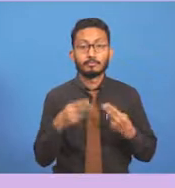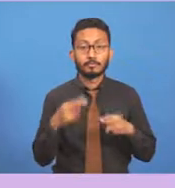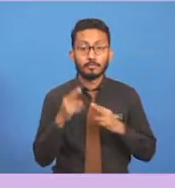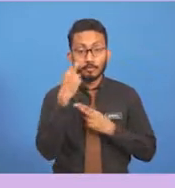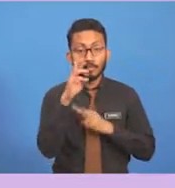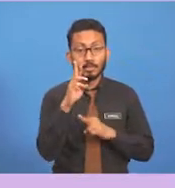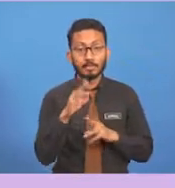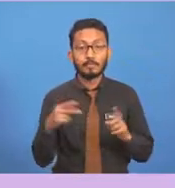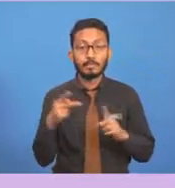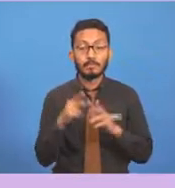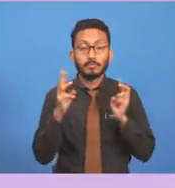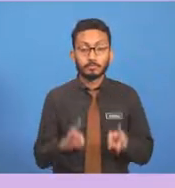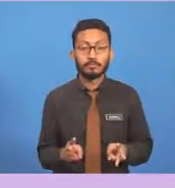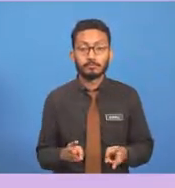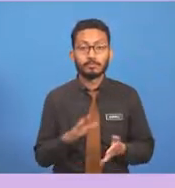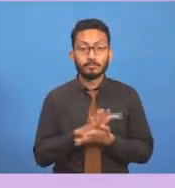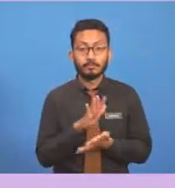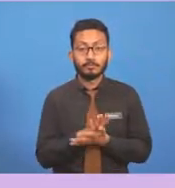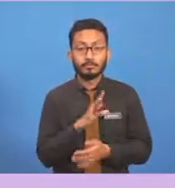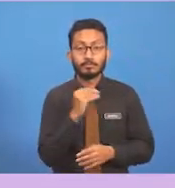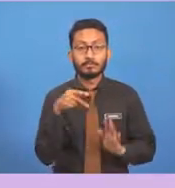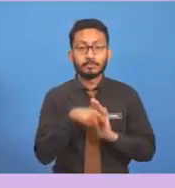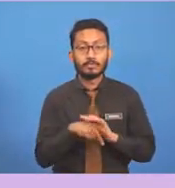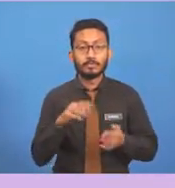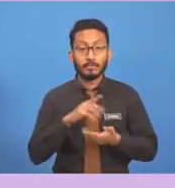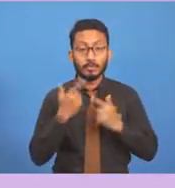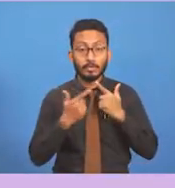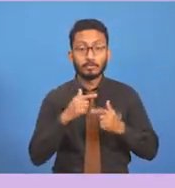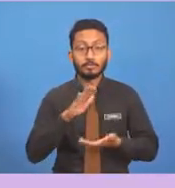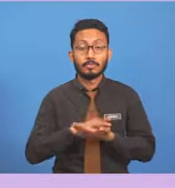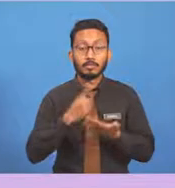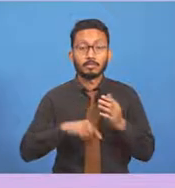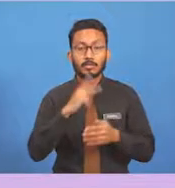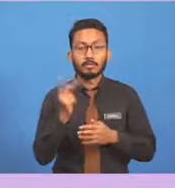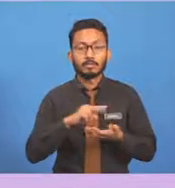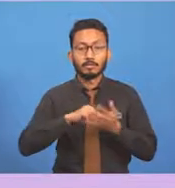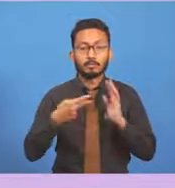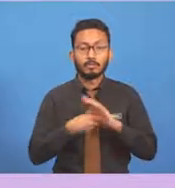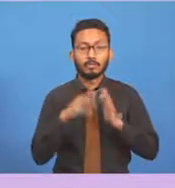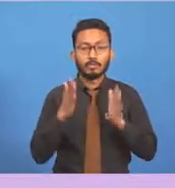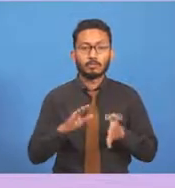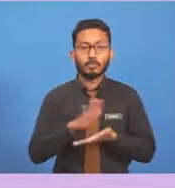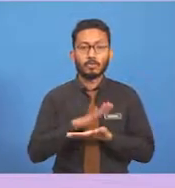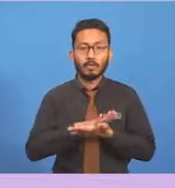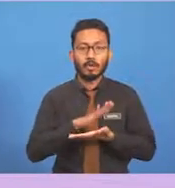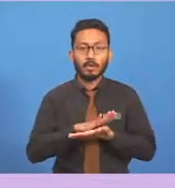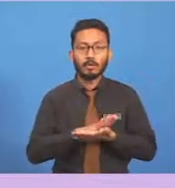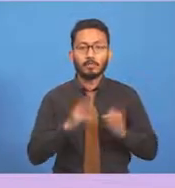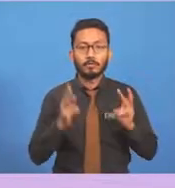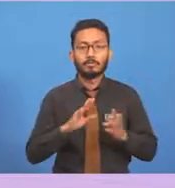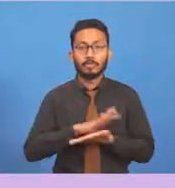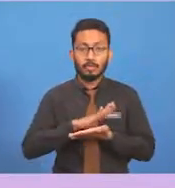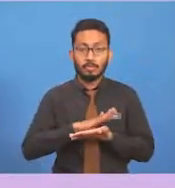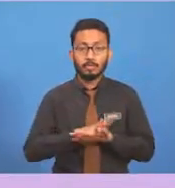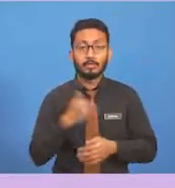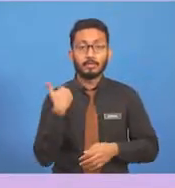pelawat. Baiklah murid-murid, apakah maksud warga sekolah? Warga sekolah adalah semua